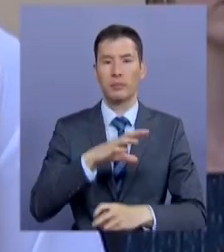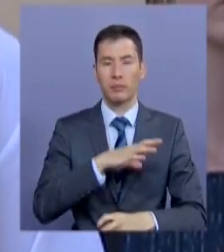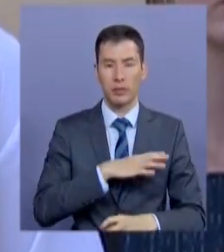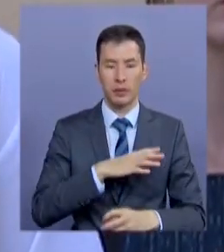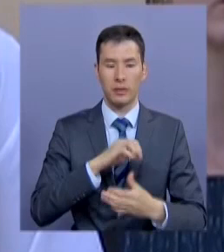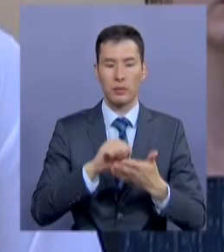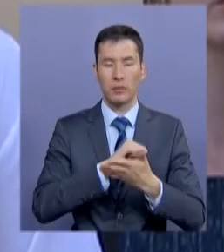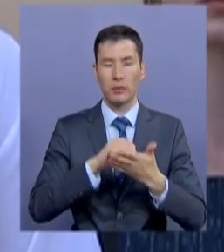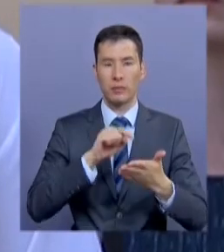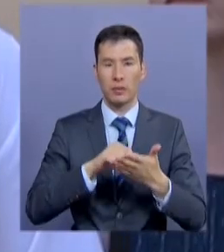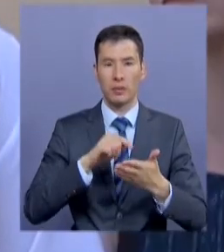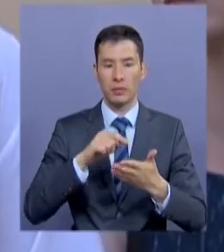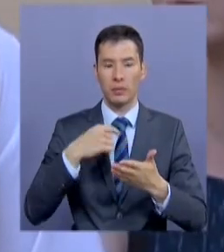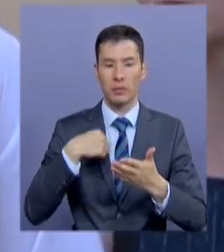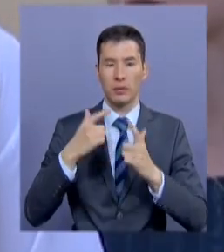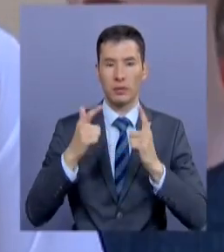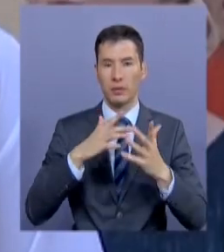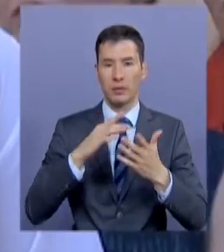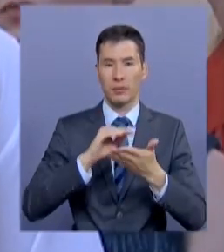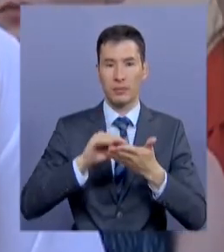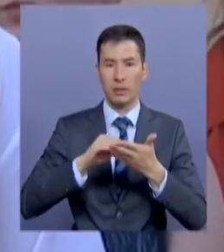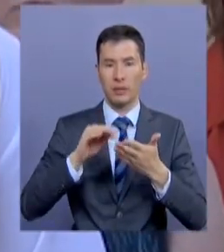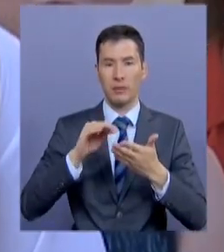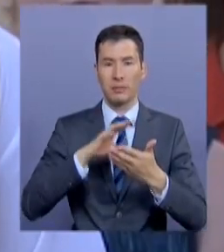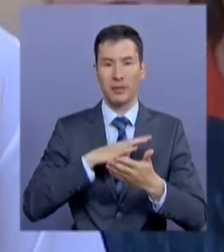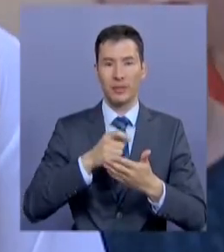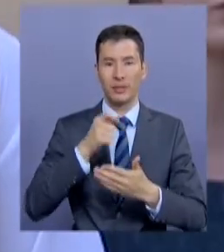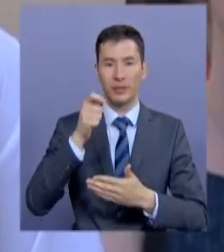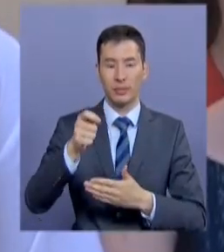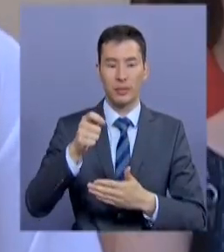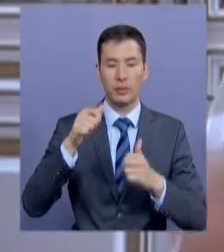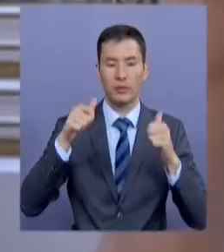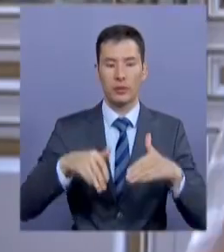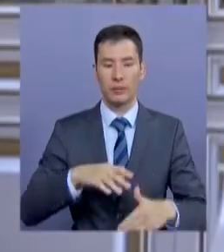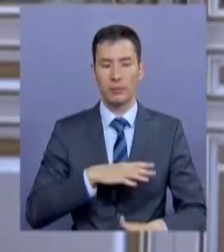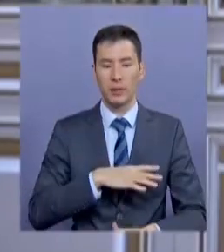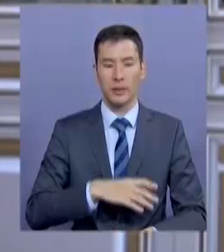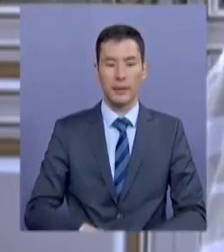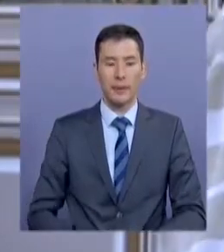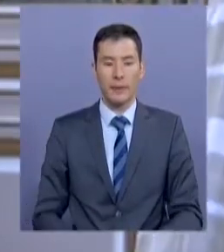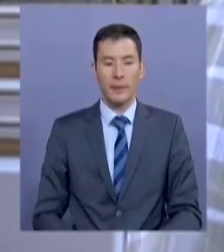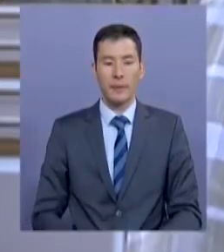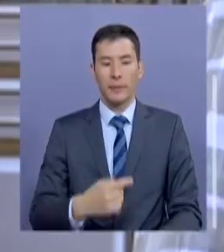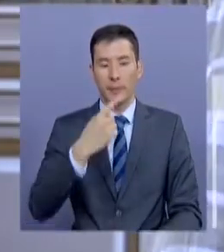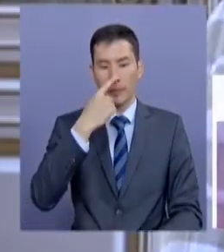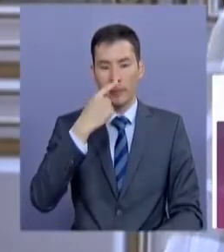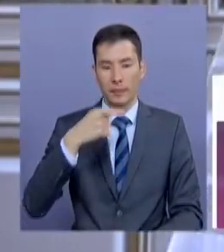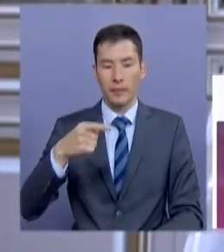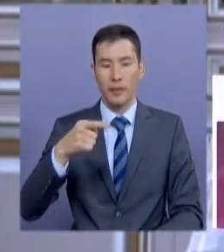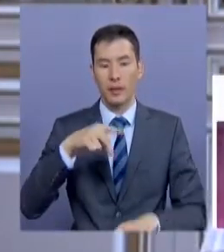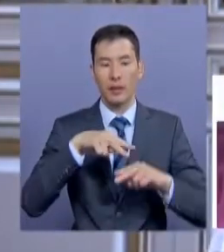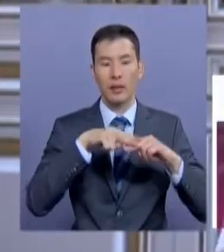шығарған үкімімен келіспейтінімізді бәрін дәлелдеп, сот арқылы шешкенбіз. Жақында бізде кіші күні